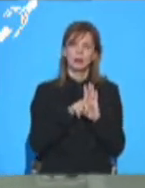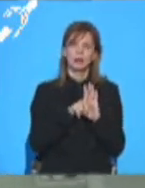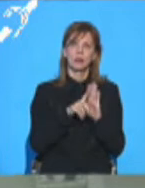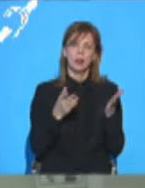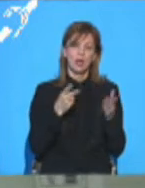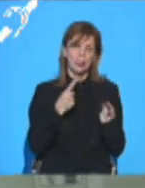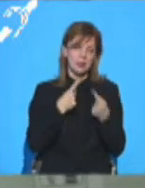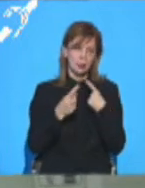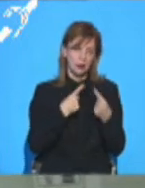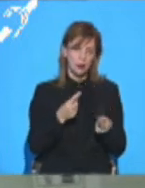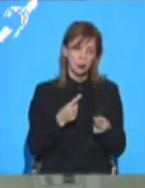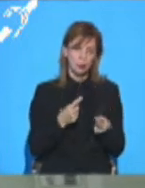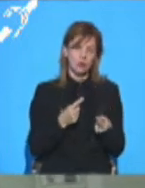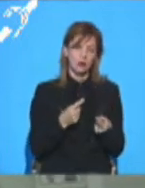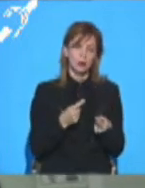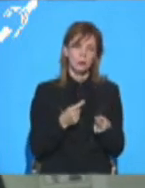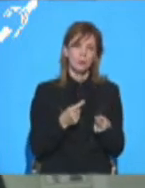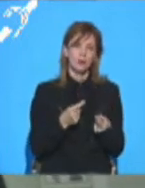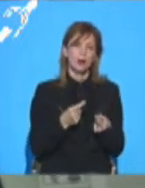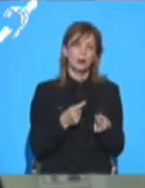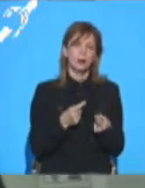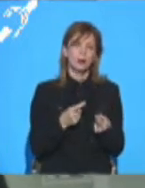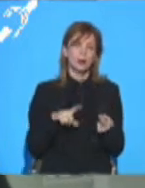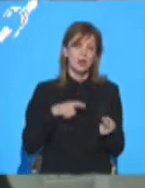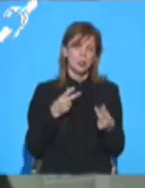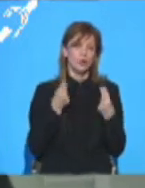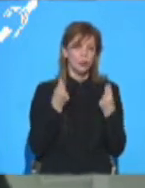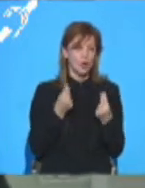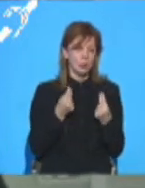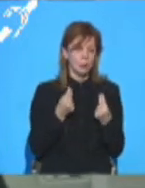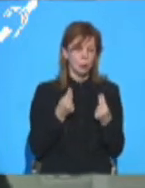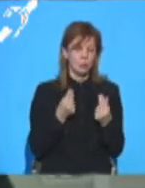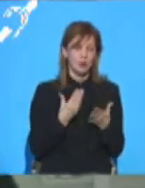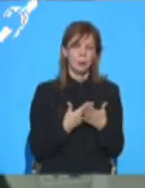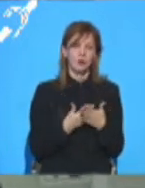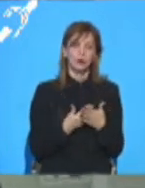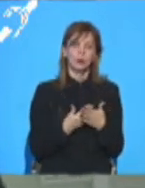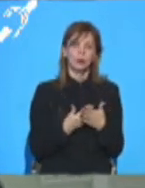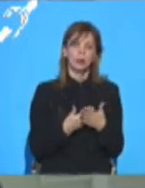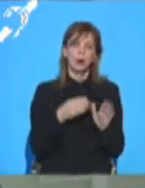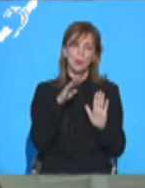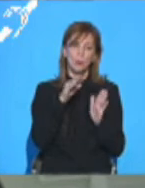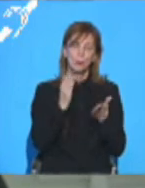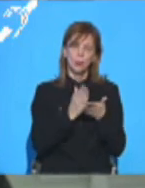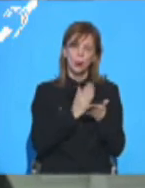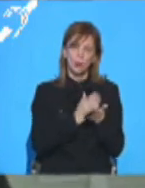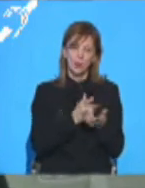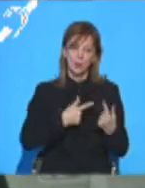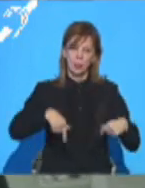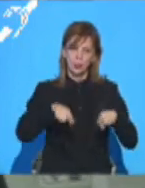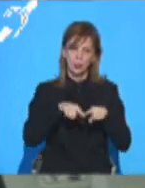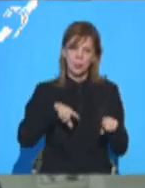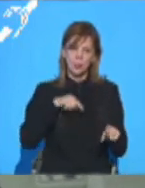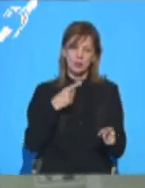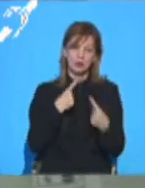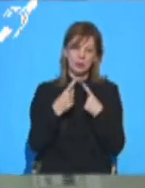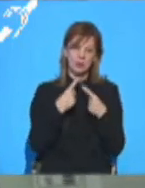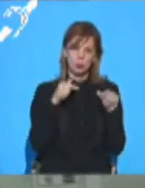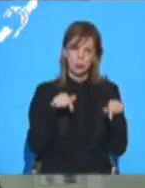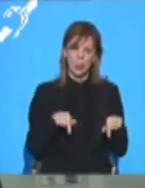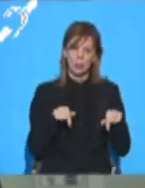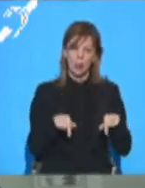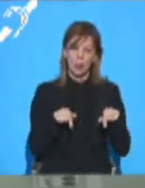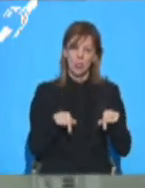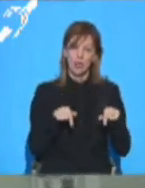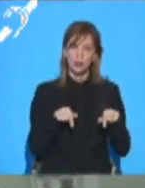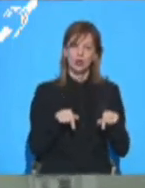dezbatere nu poate să aducă decât beneficiu astfel de întâlnire, pentru că problemele noastre din teritoriu sunt dezbătute aici, se